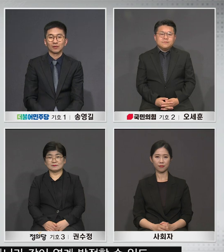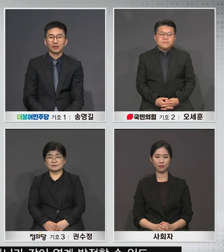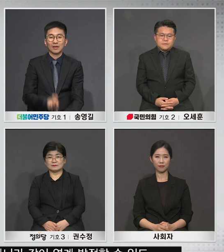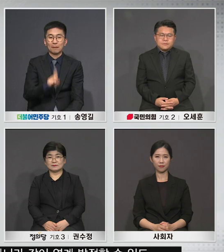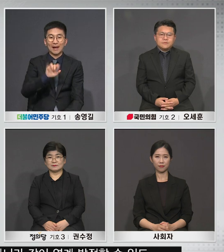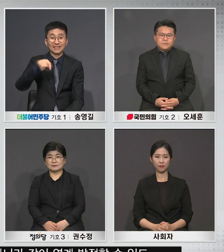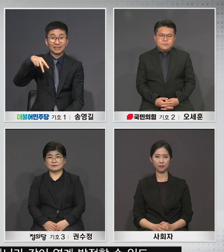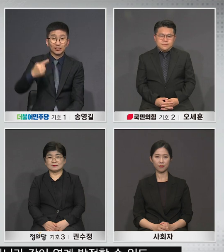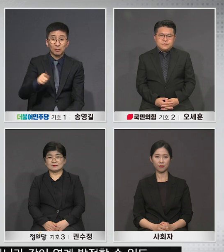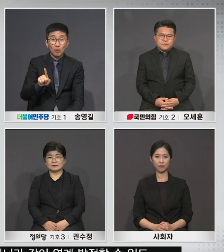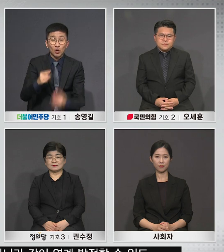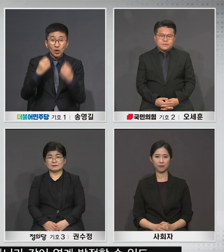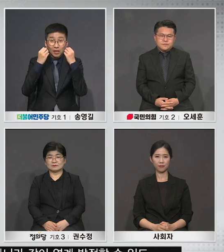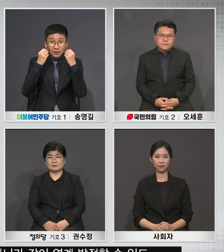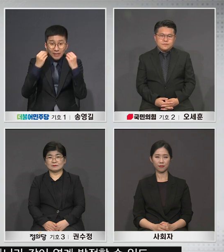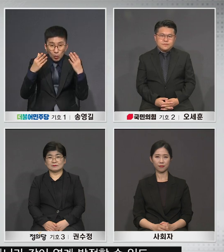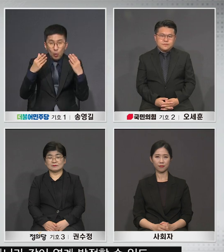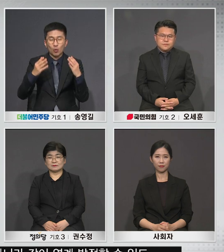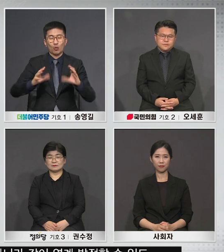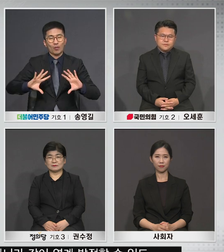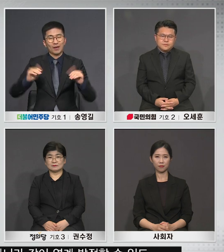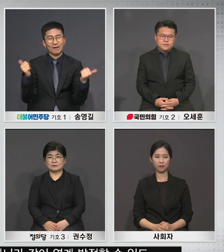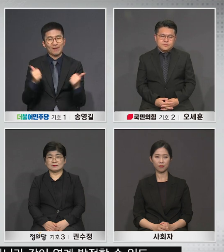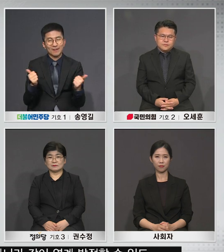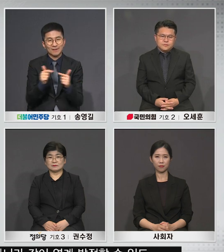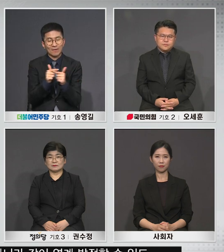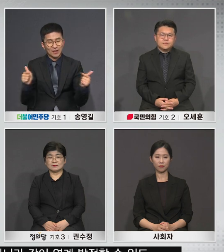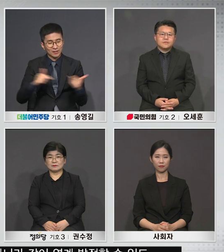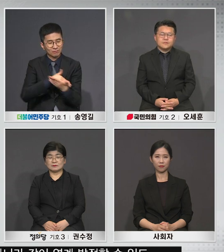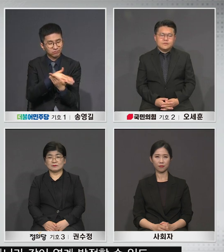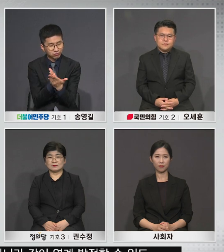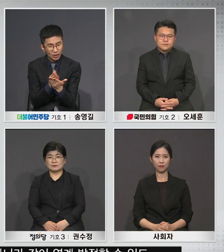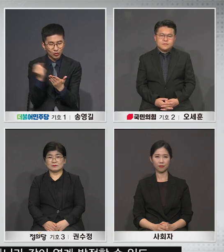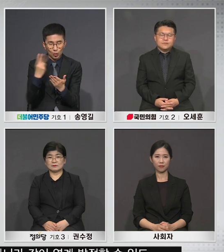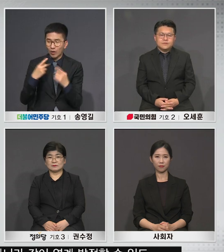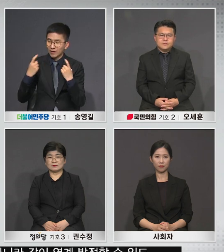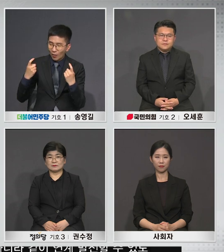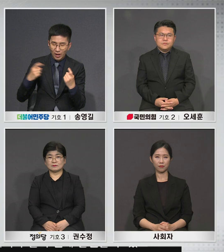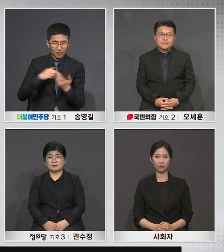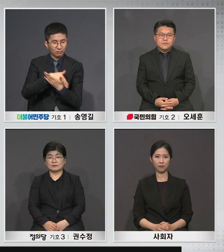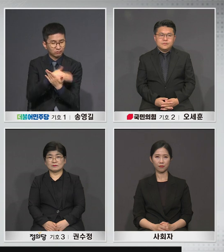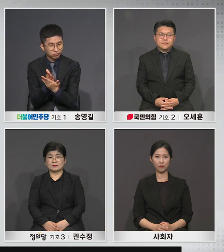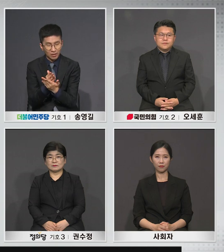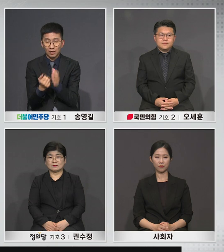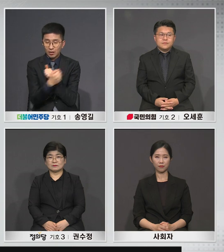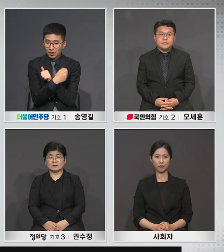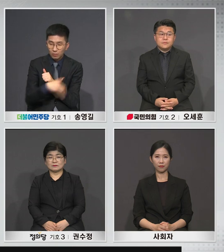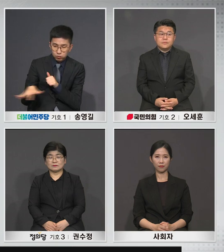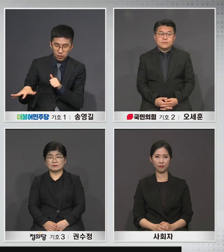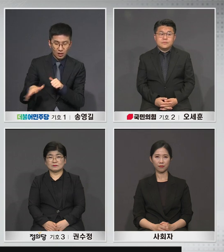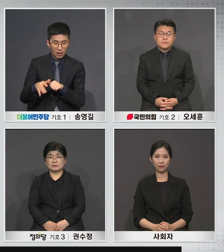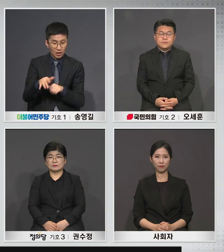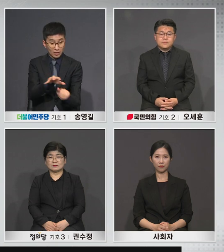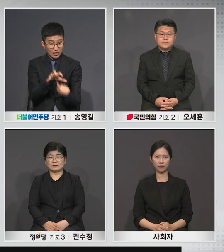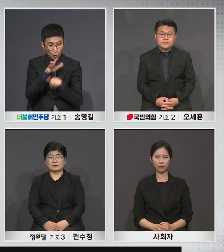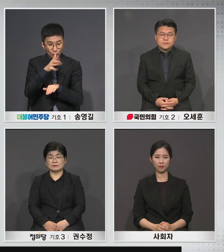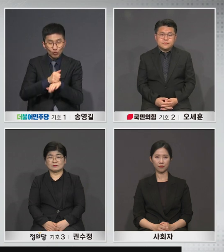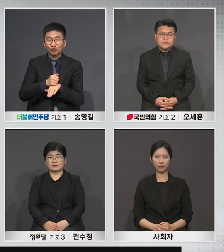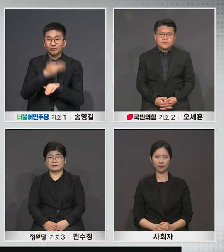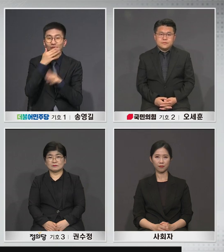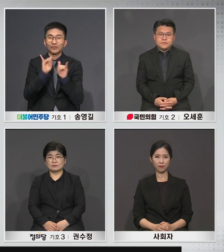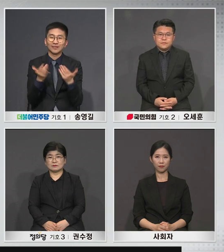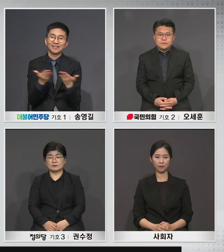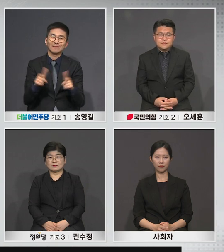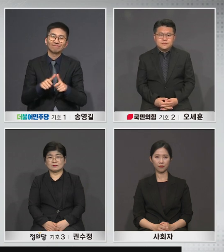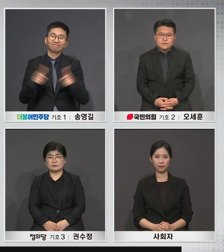컨벤션, 익스비션. 즉 회합, 국제회의 이런 여행 이런 산업을 통해 일자리를 청년 일자리를 만드는 것인데